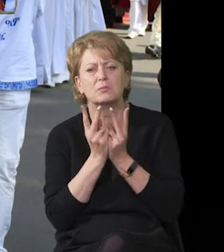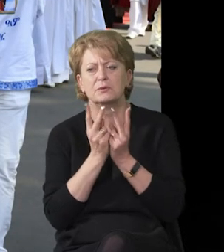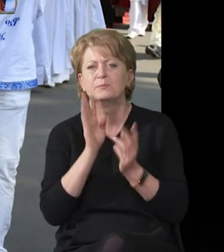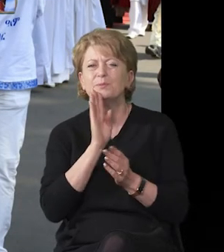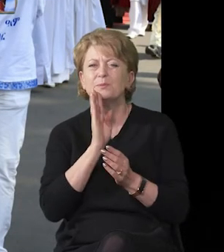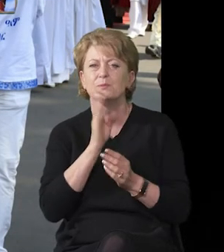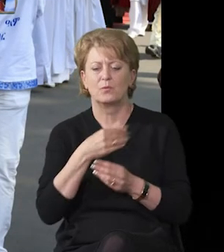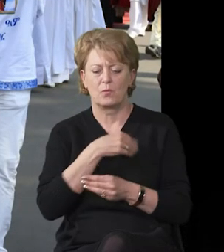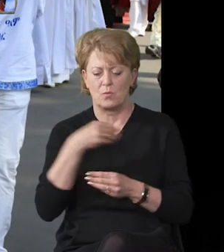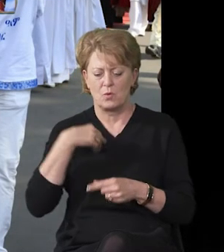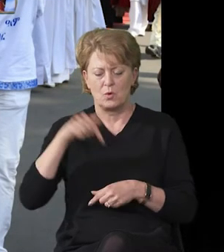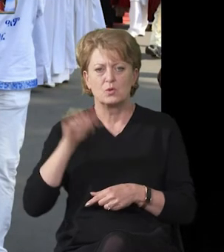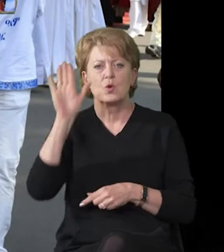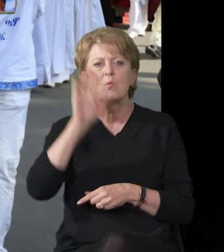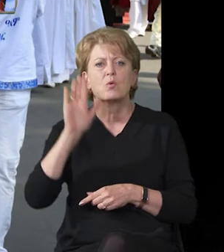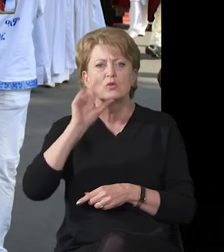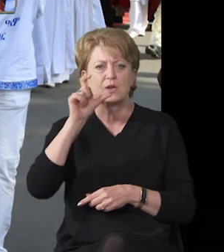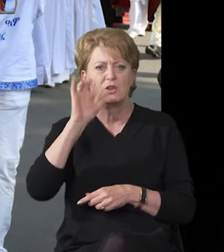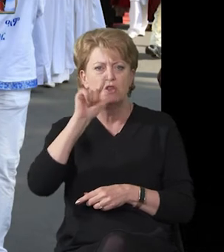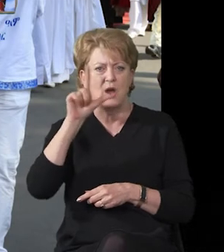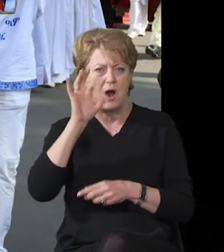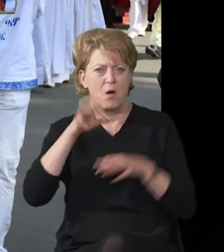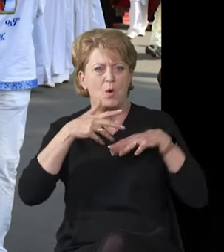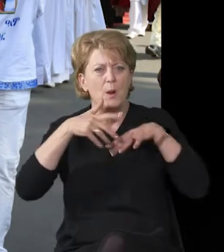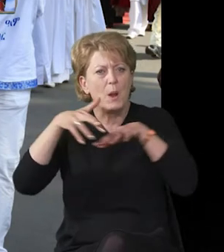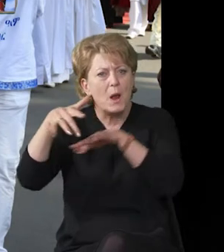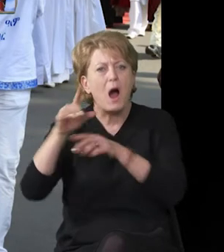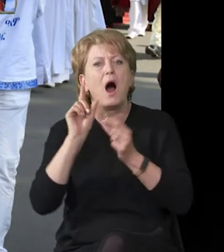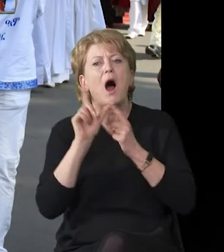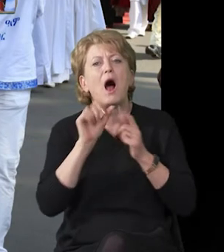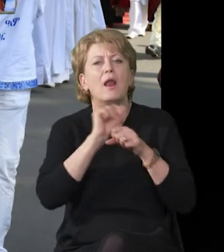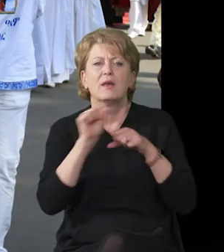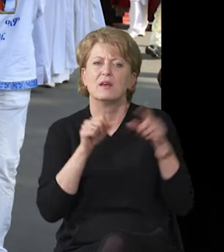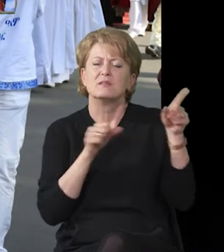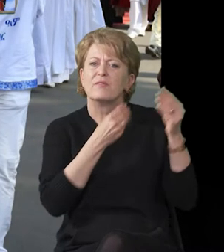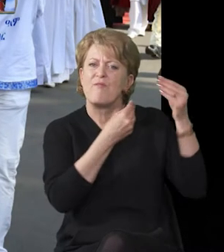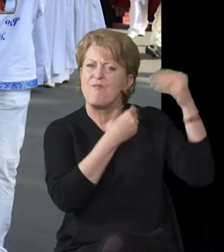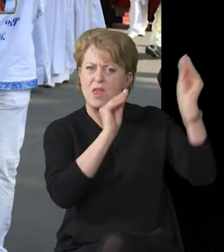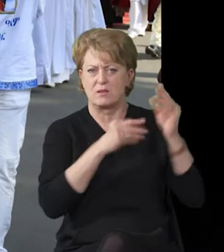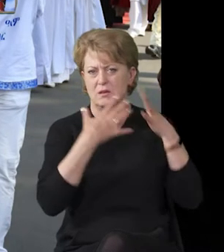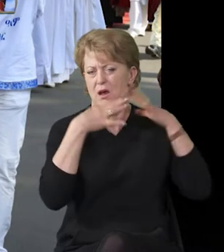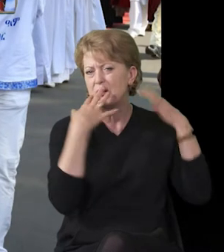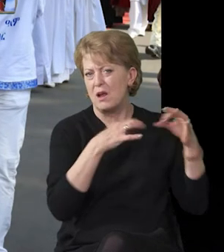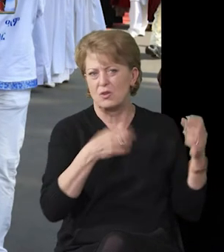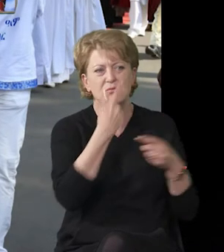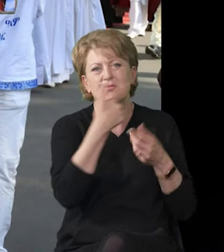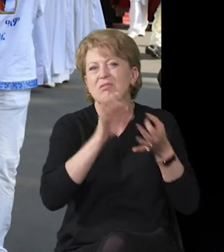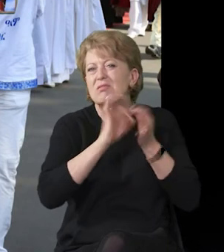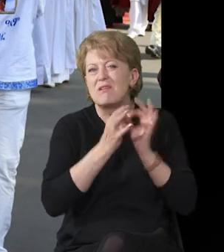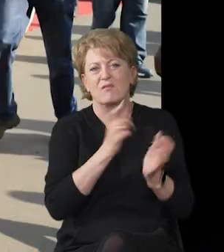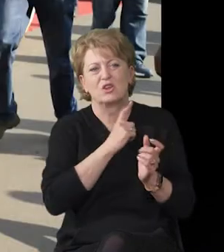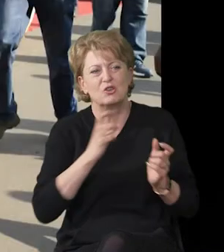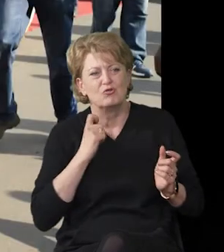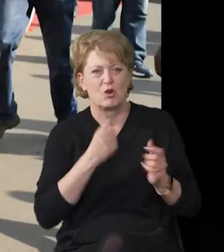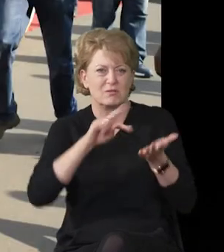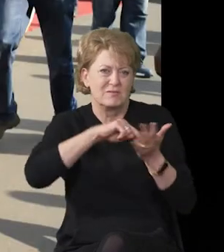procesję Bożego Ciała, które można obserwować u nas, ale jest o wiele bardziej radosne. Tam nawet mnisi czy duchowni tańczą, śpiewają